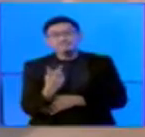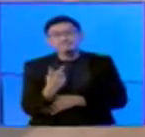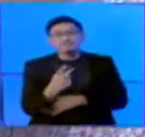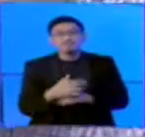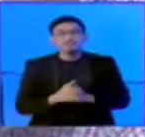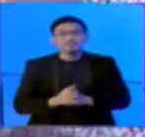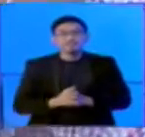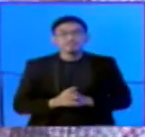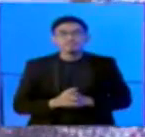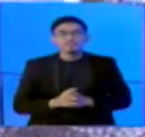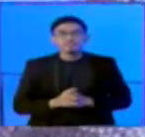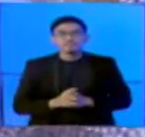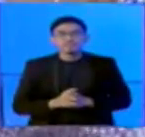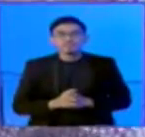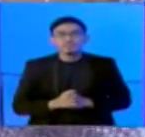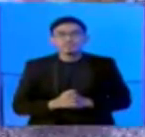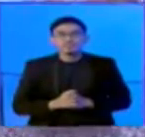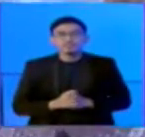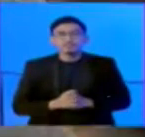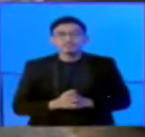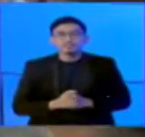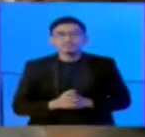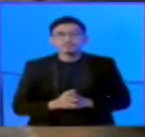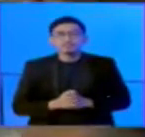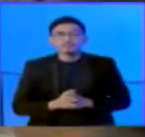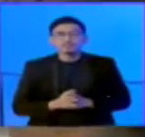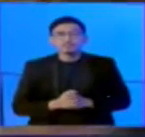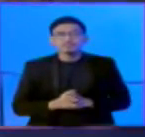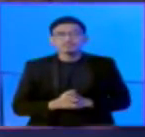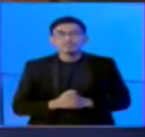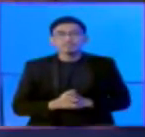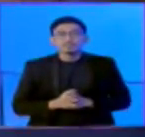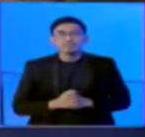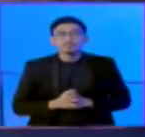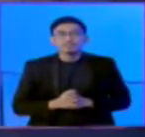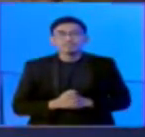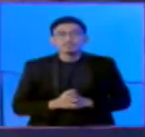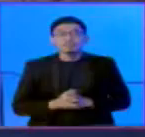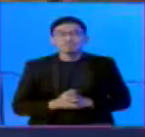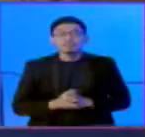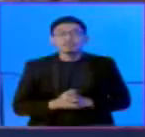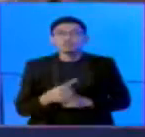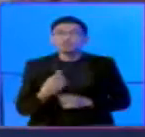di wilayah tersebut. Ya, makanya itu yang kita lakukan kan